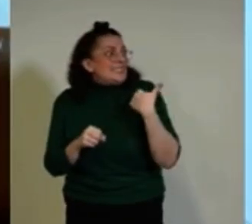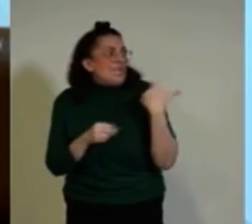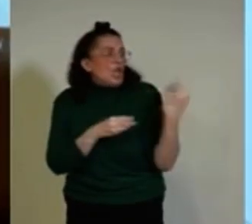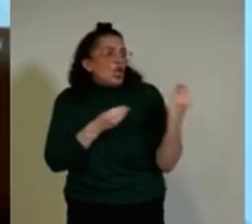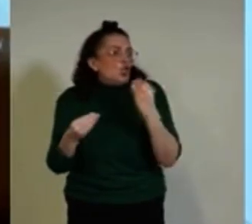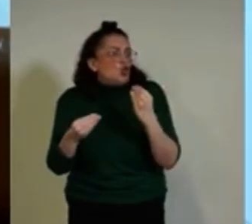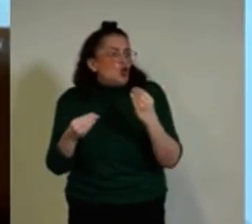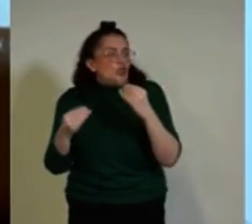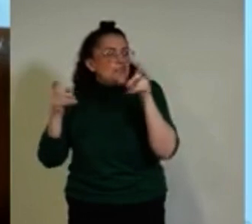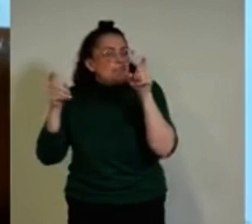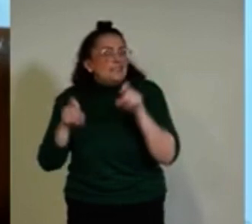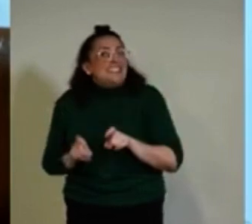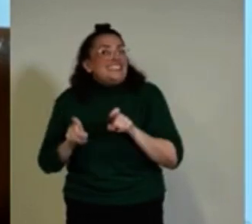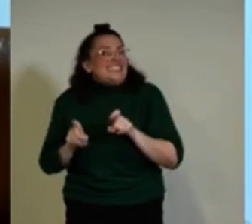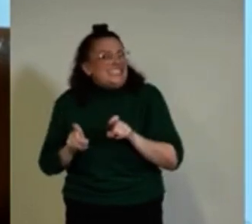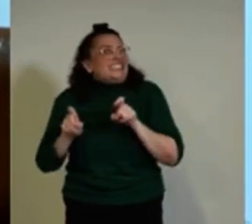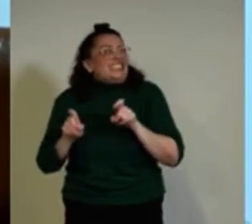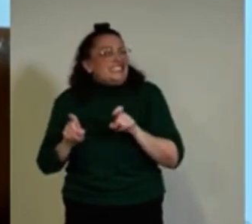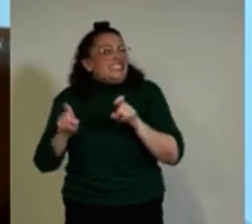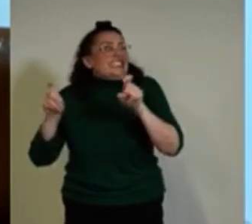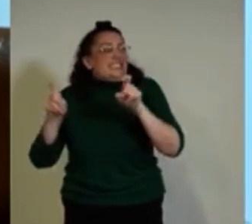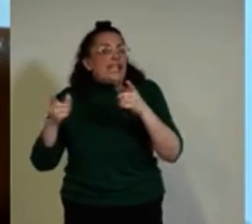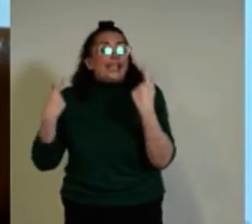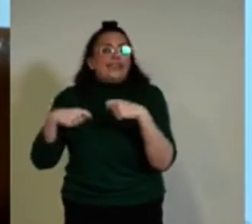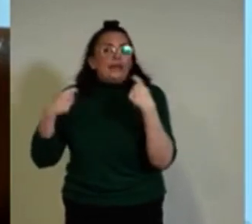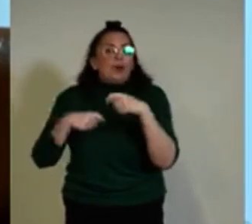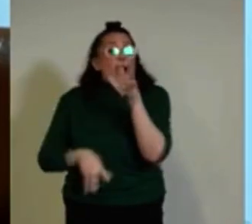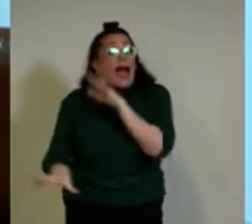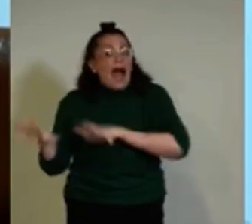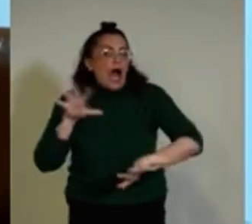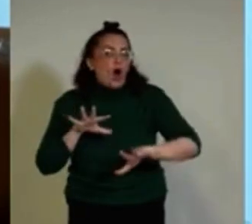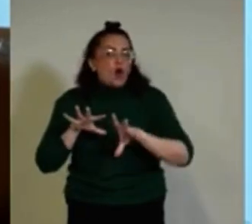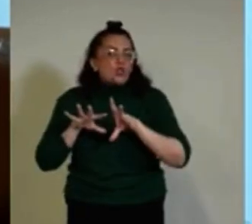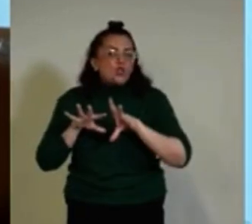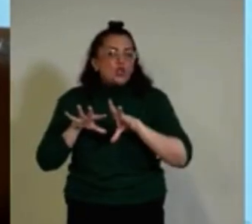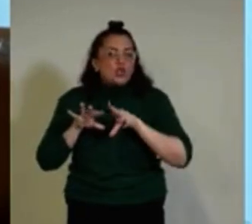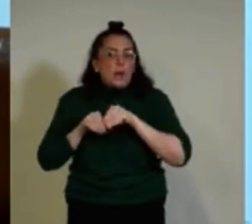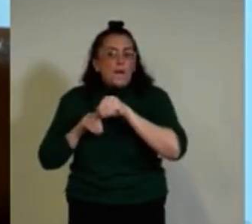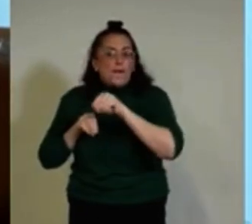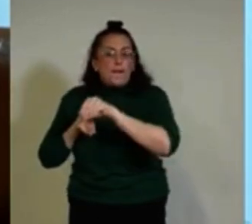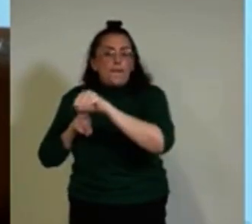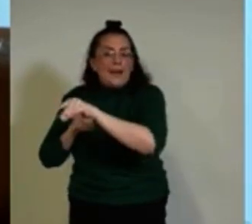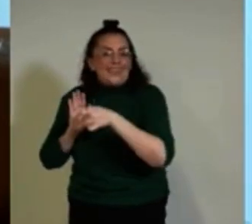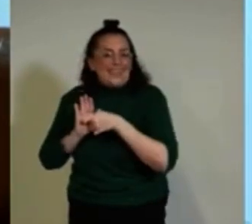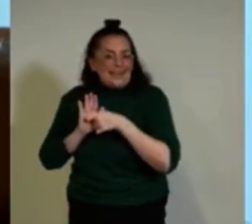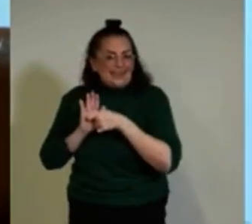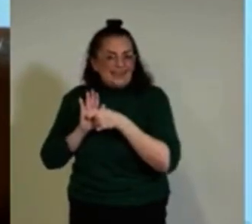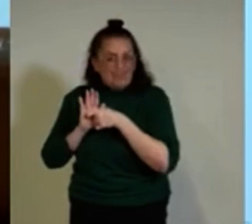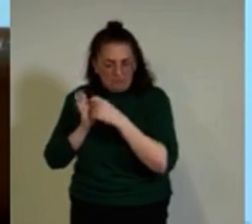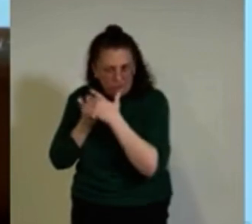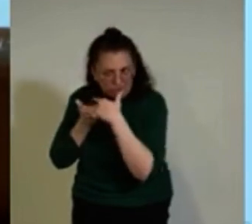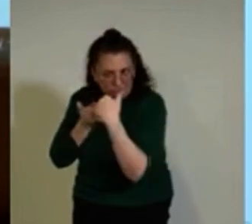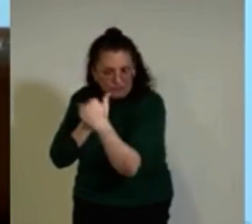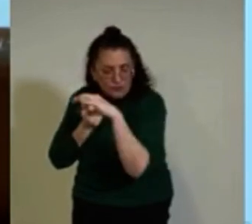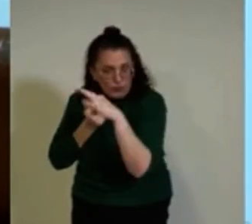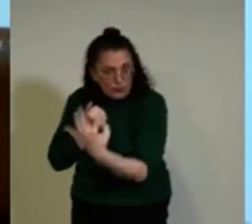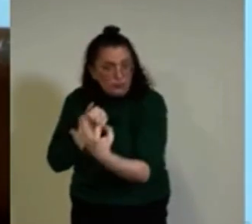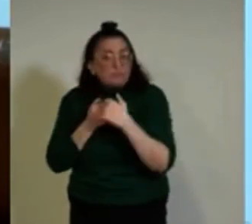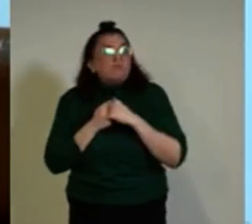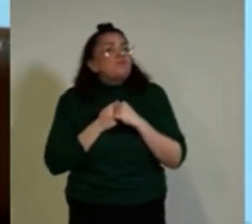avec un processus d'étalement des dépenses qui a été ouvert par l'État. Vous avez des incertitudes sur les recettes